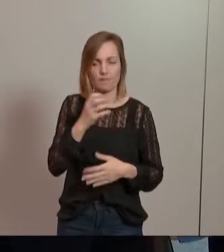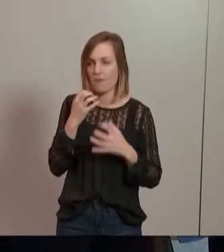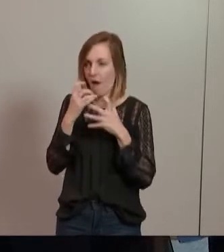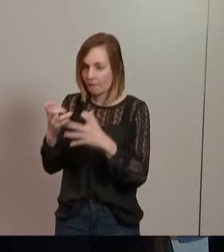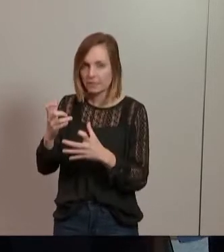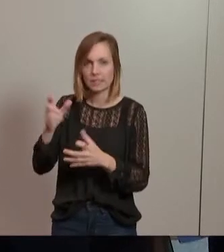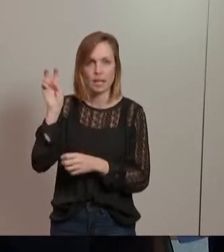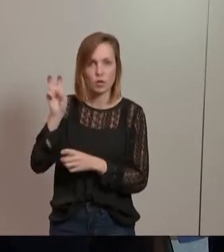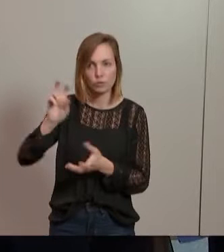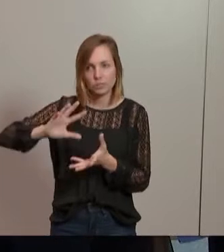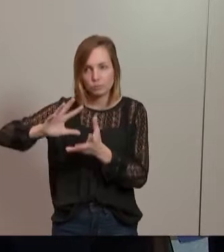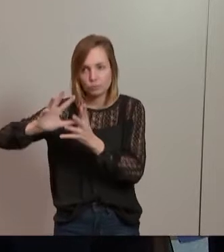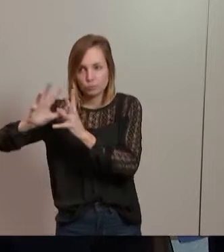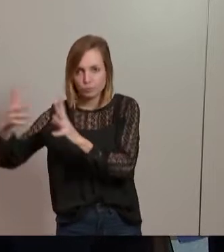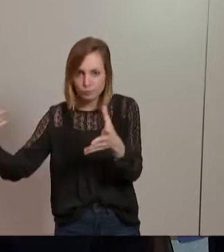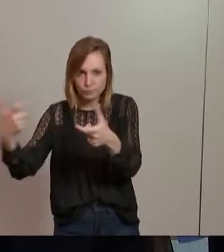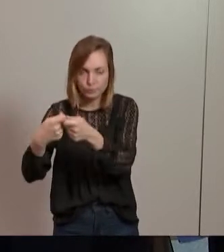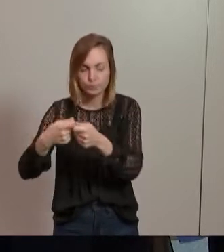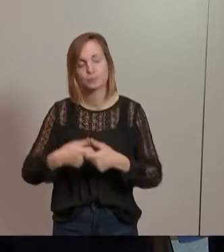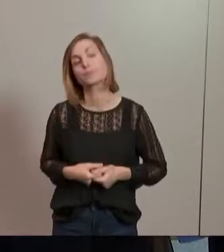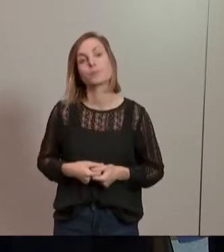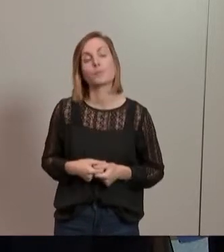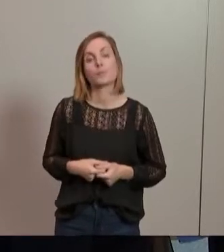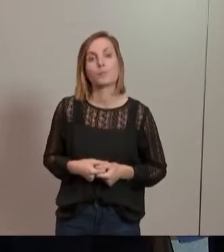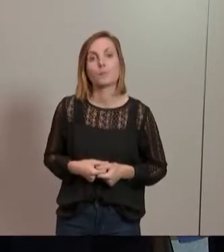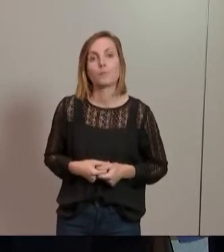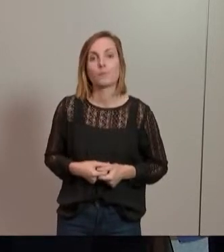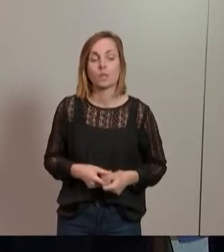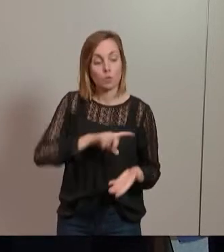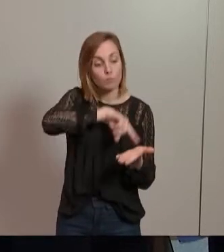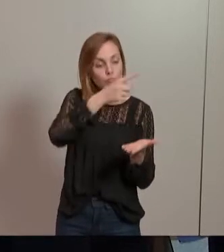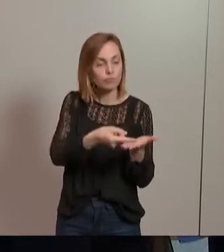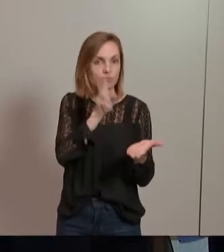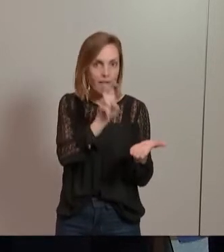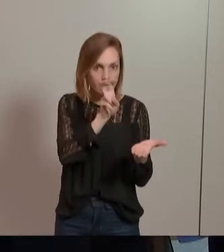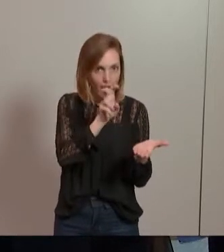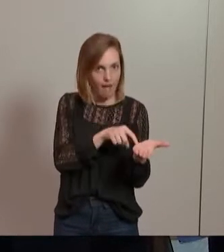la transition écologique. En se prêtant à l'exercice du budget vert,